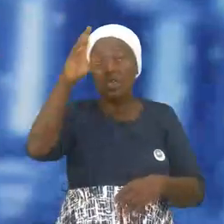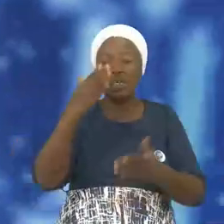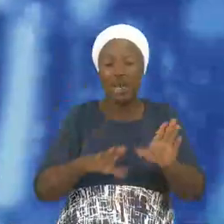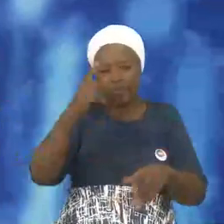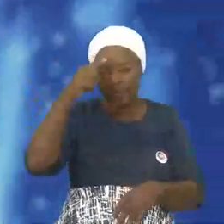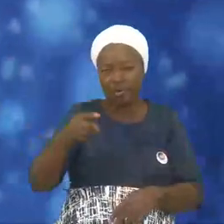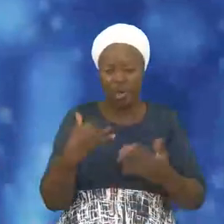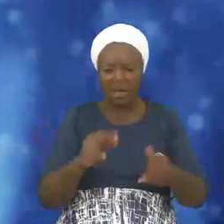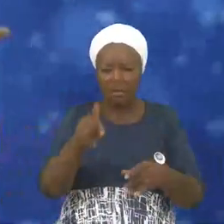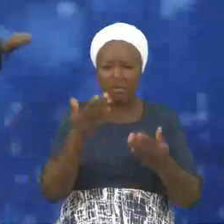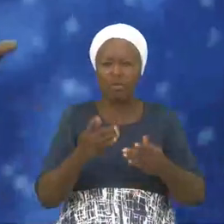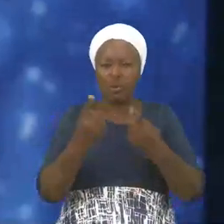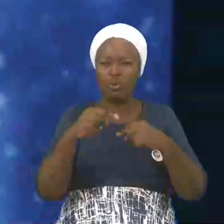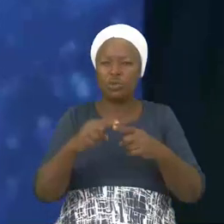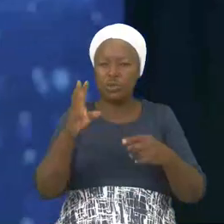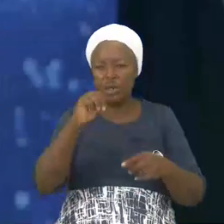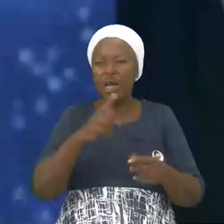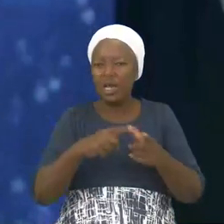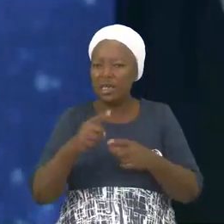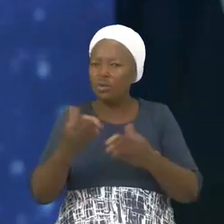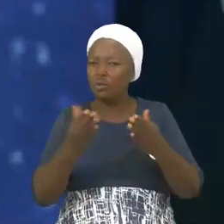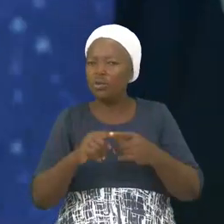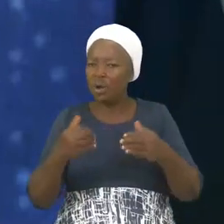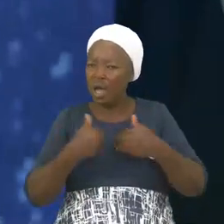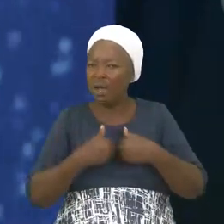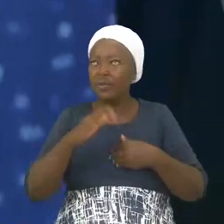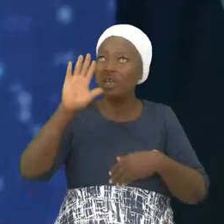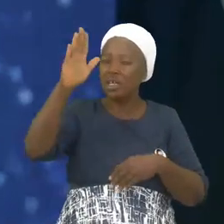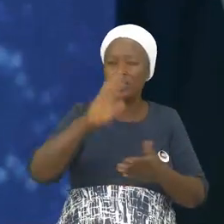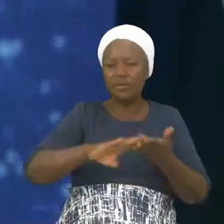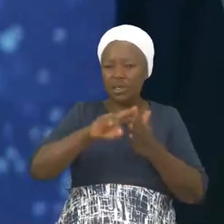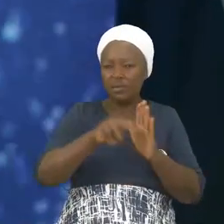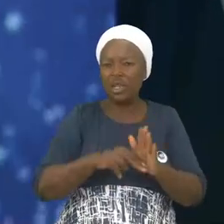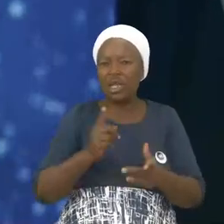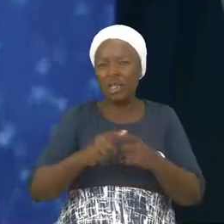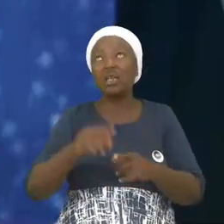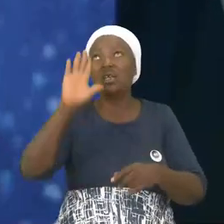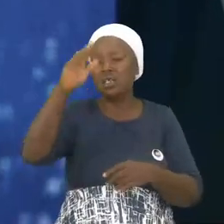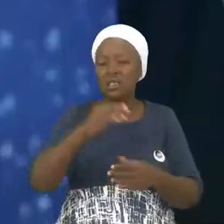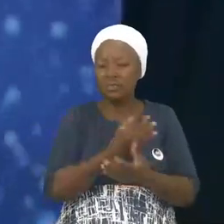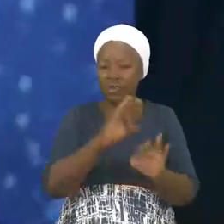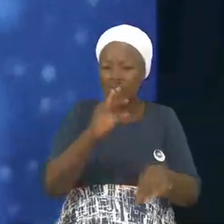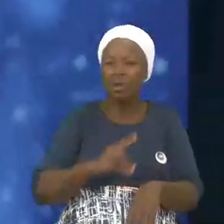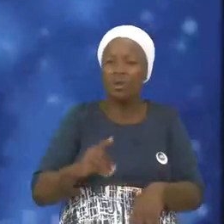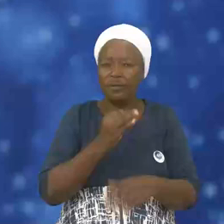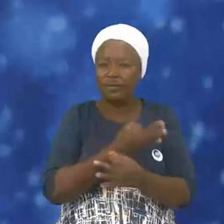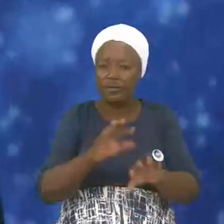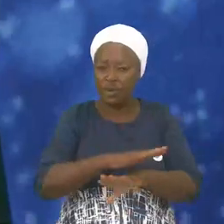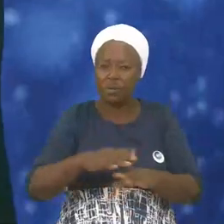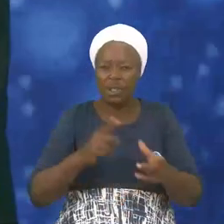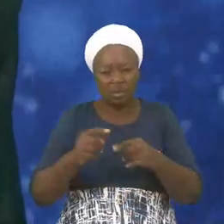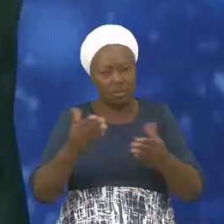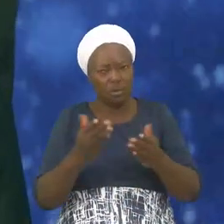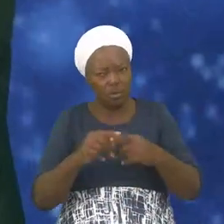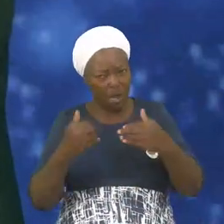calvaire. Et parce qu'il est mort pour toi, maintenant, tu dois venir à lui. Tu dois avoir son pardon,